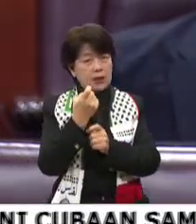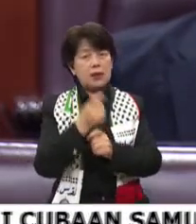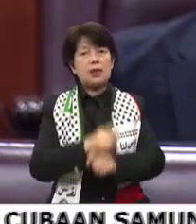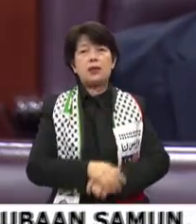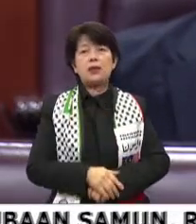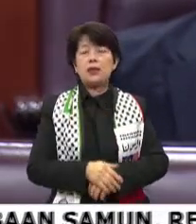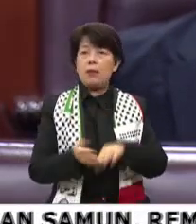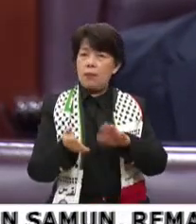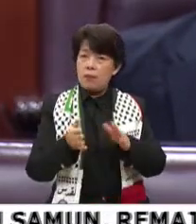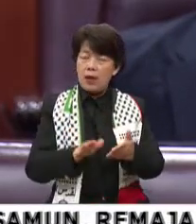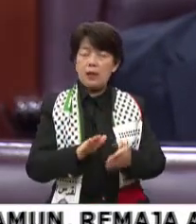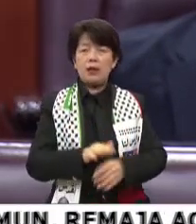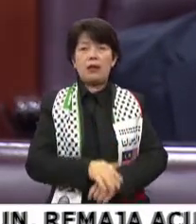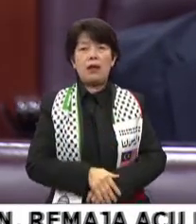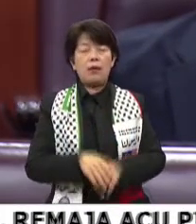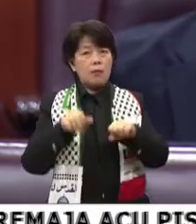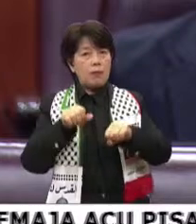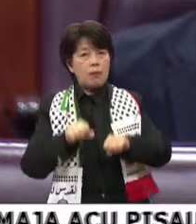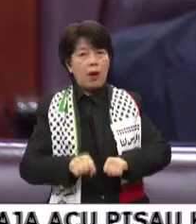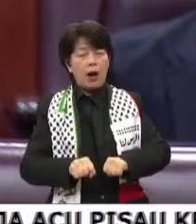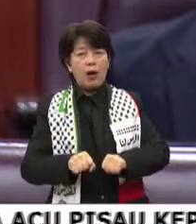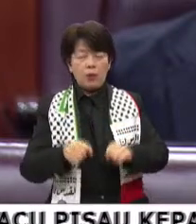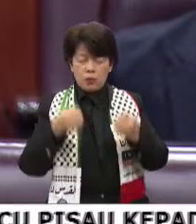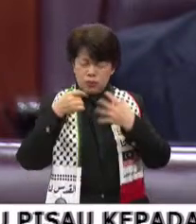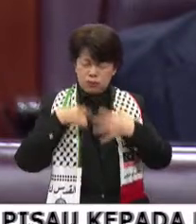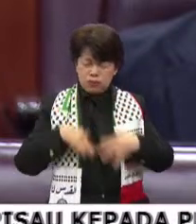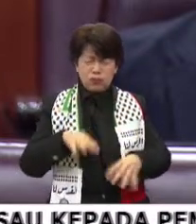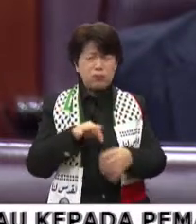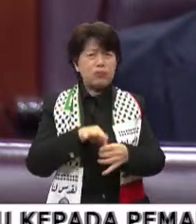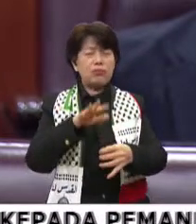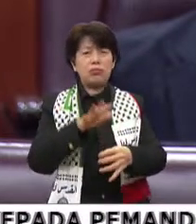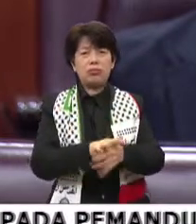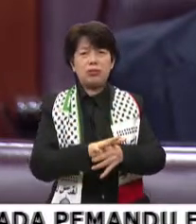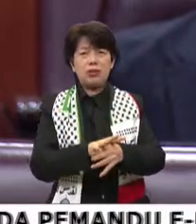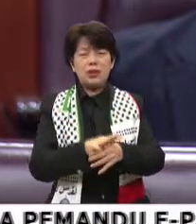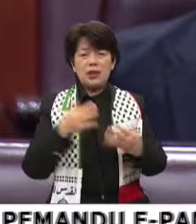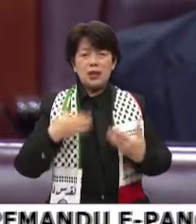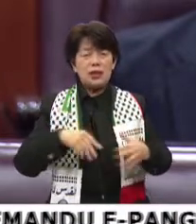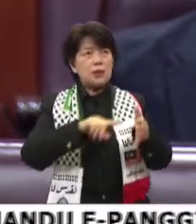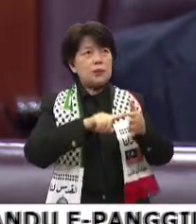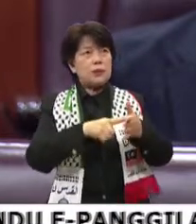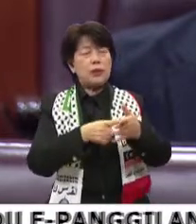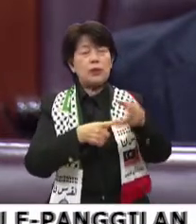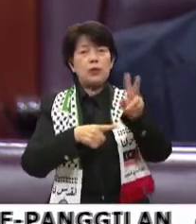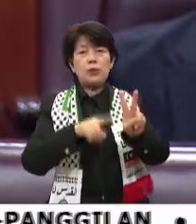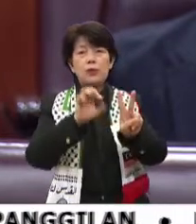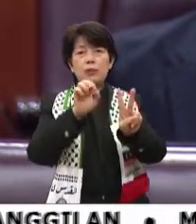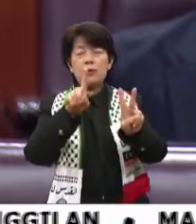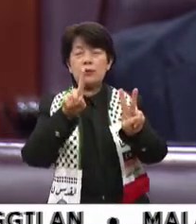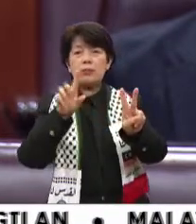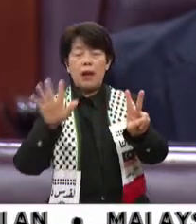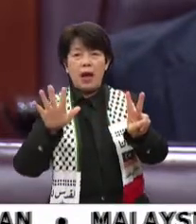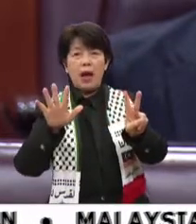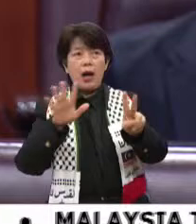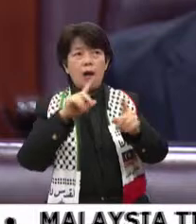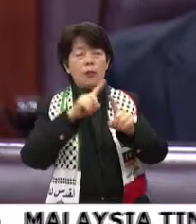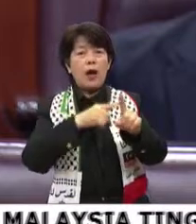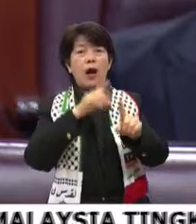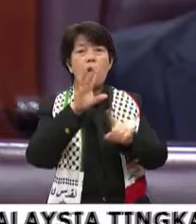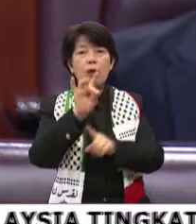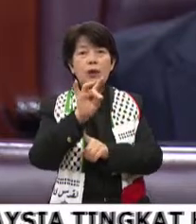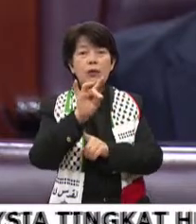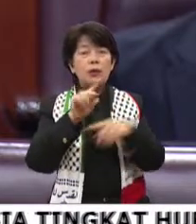Tan Sri yang di-pertua pusat racun negara telah melaporkan bahawa bermula 2015 sehingga ogos